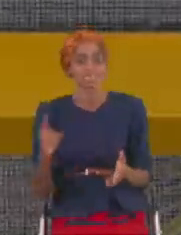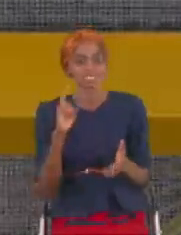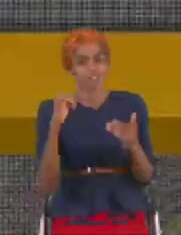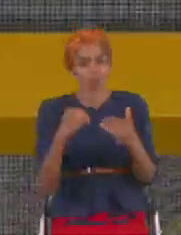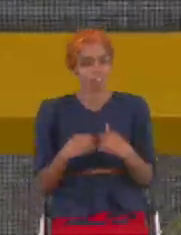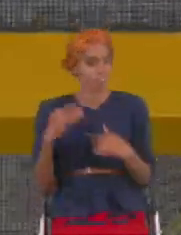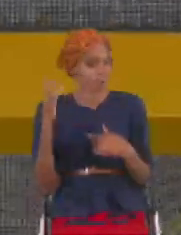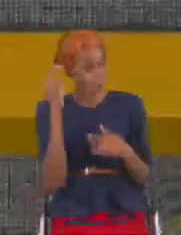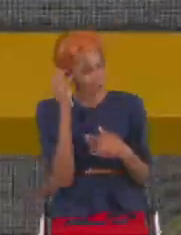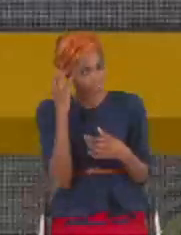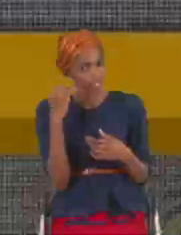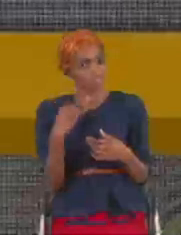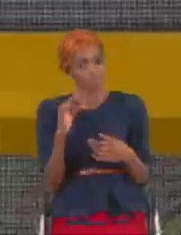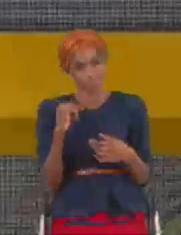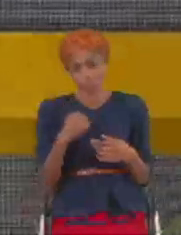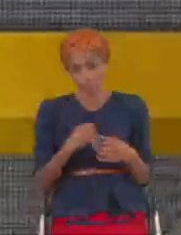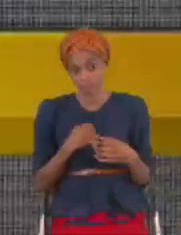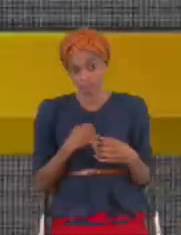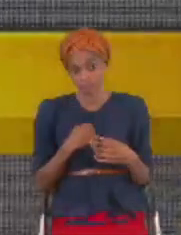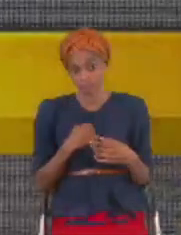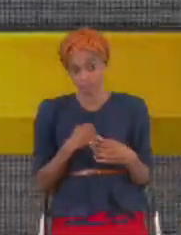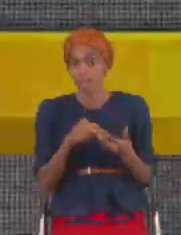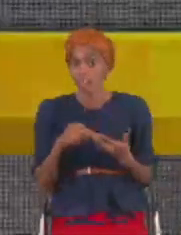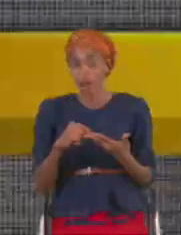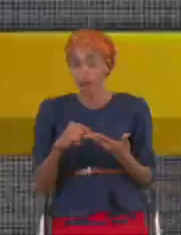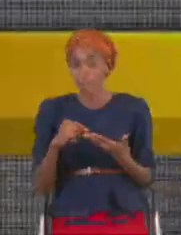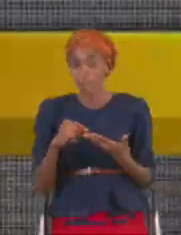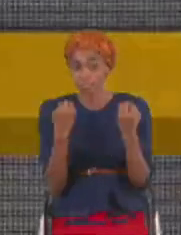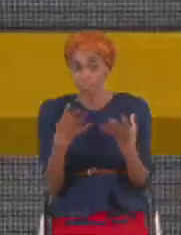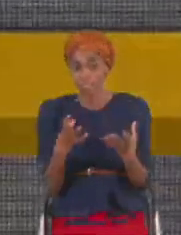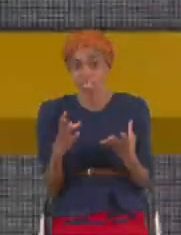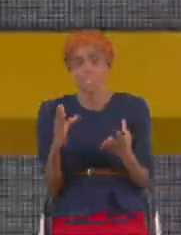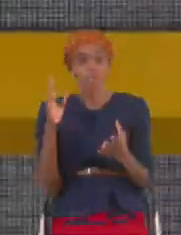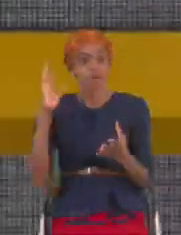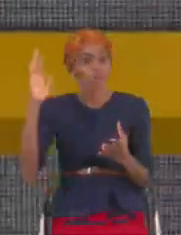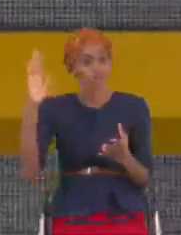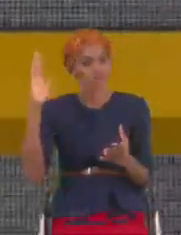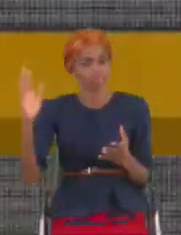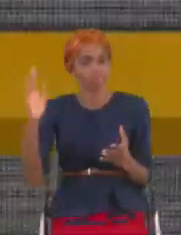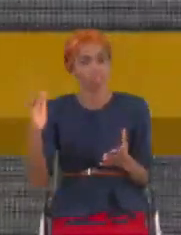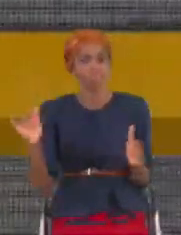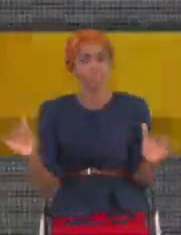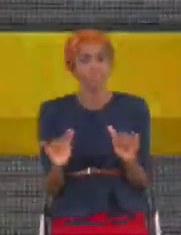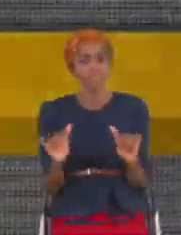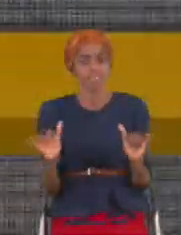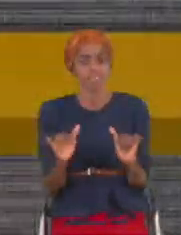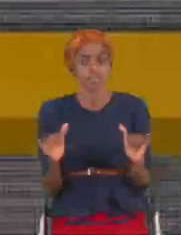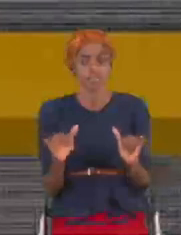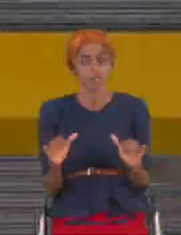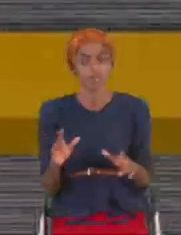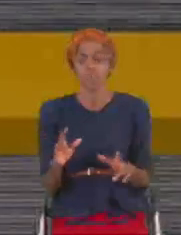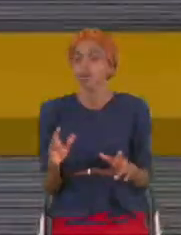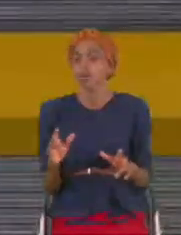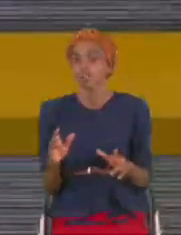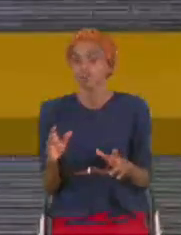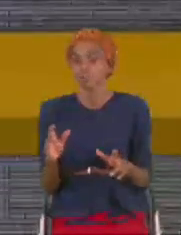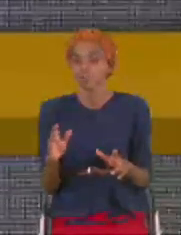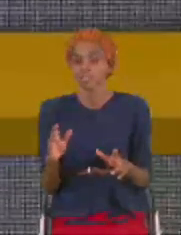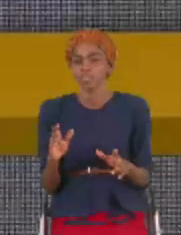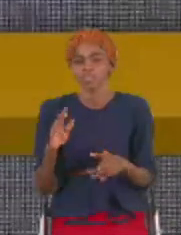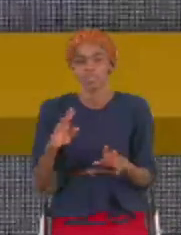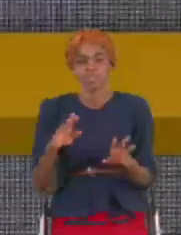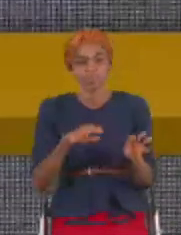deux mois en présence de beaucoup de témoin confie le à des hommes fidèles